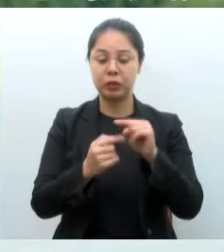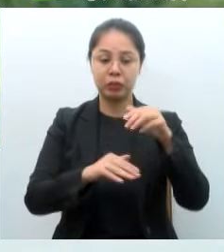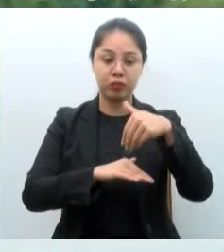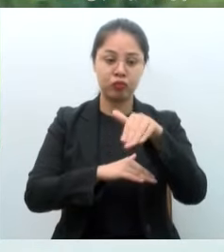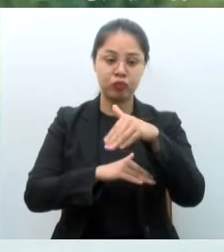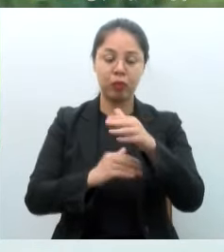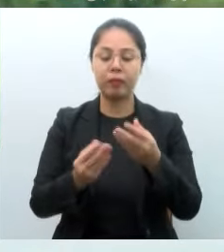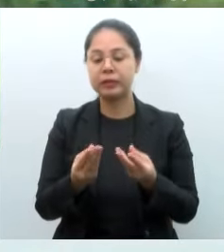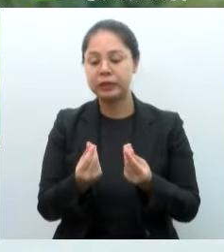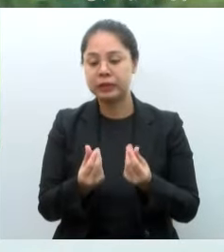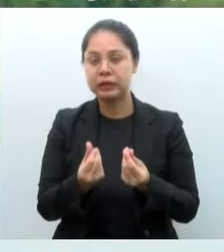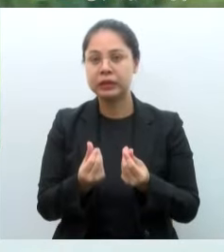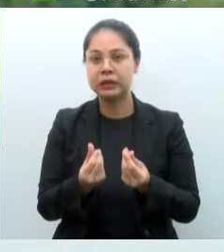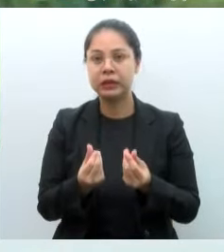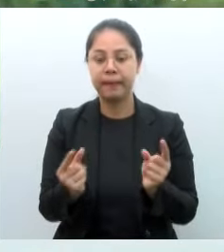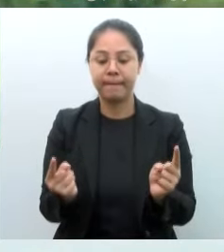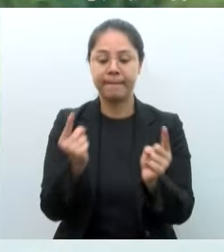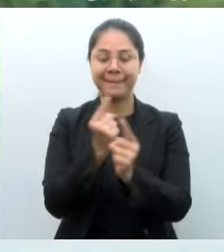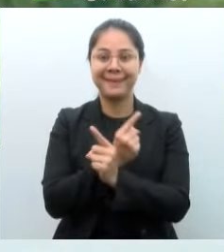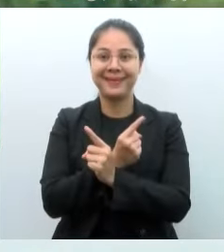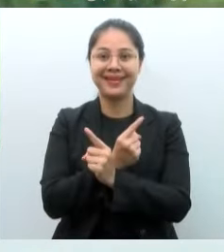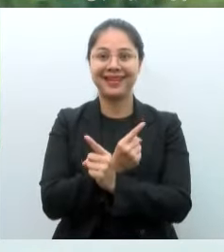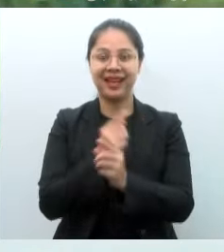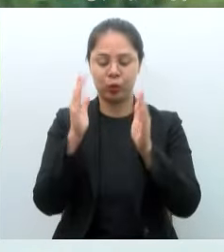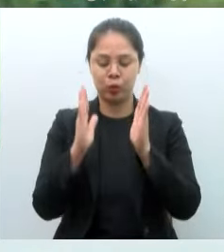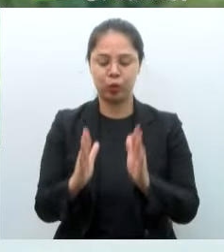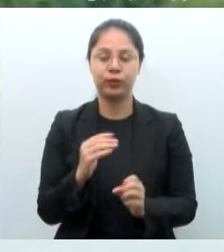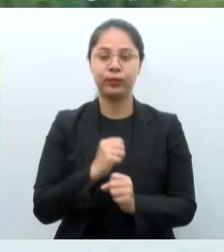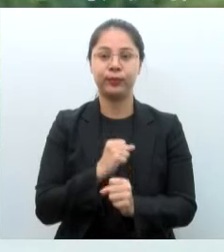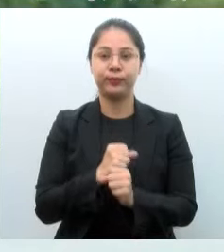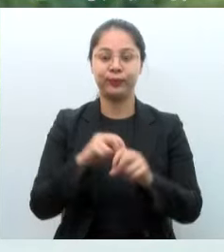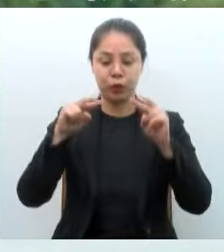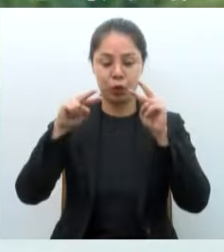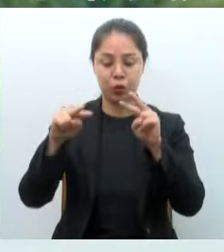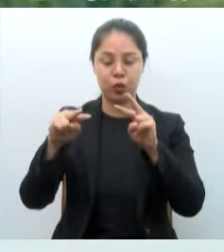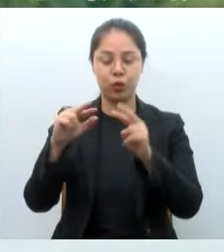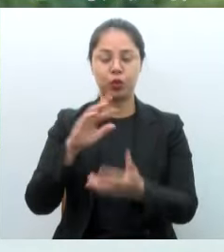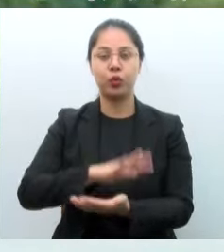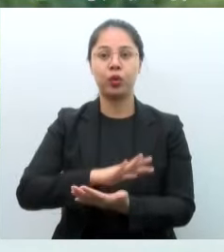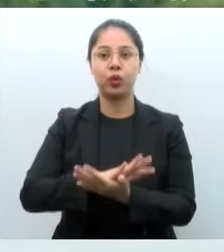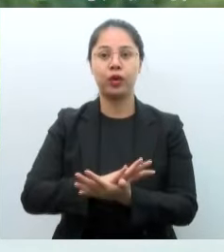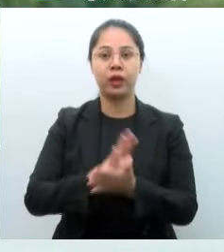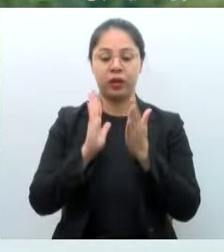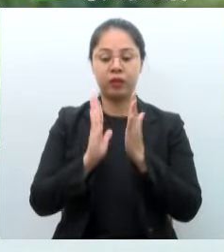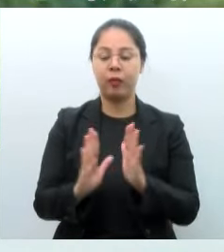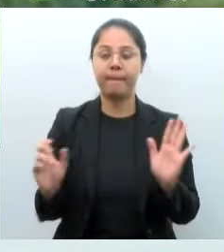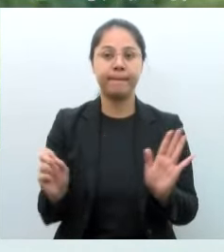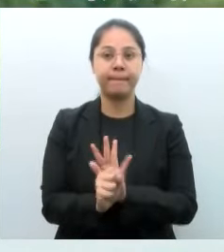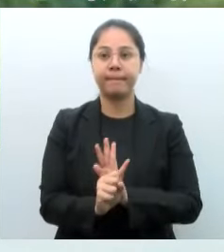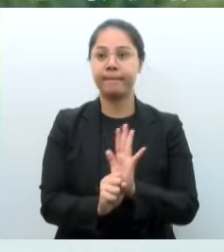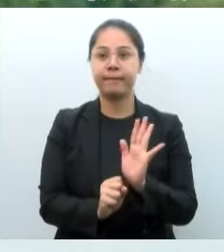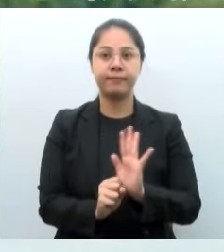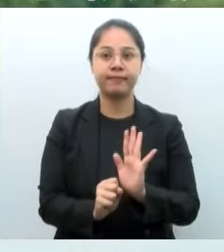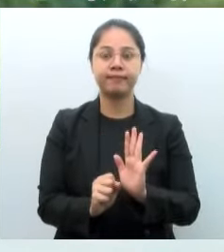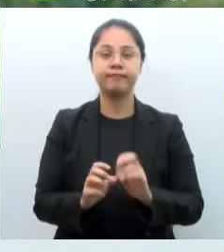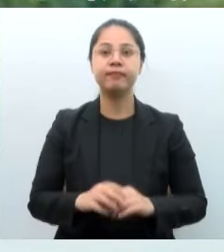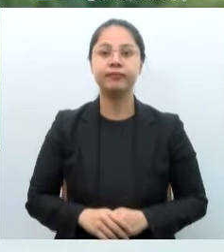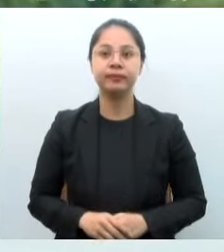ดังนั้นก็ขอให้ท่านได้ปรับอัตรากำลังเหล่านี้นะครับไปดูแลโรงเรียนที่ขาดอัตรากำลังอยู่นะครับซึ่ง